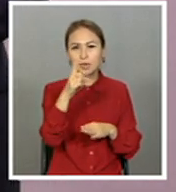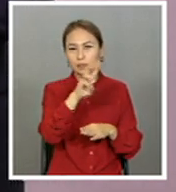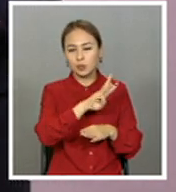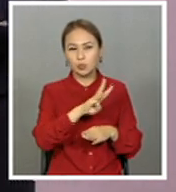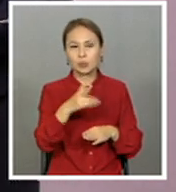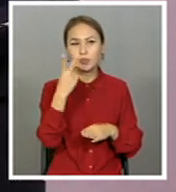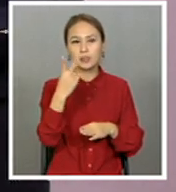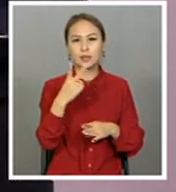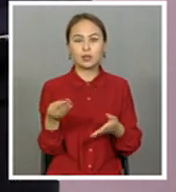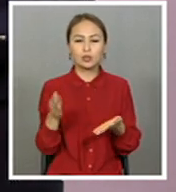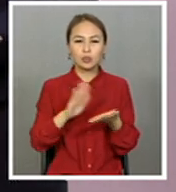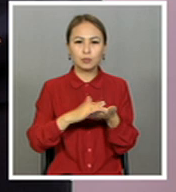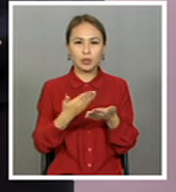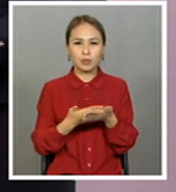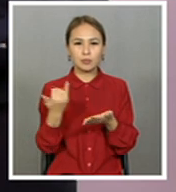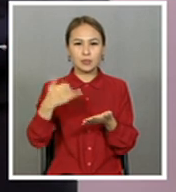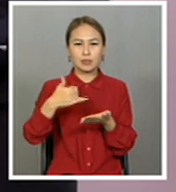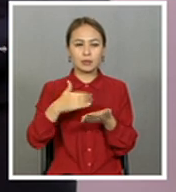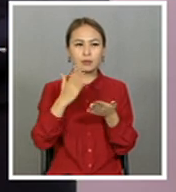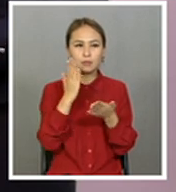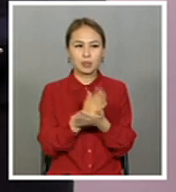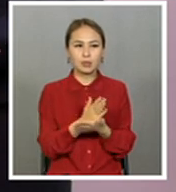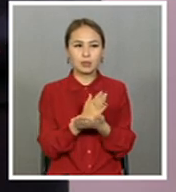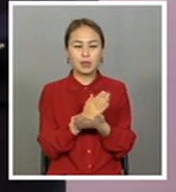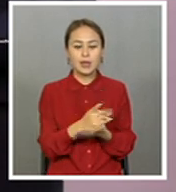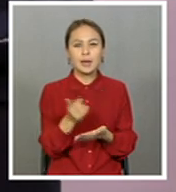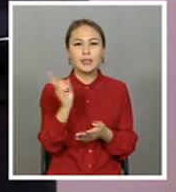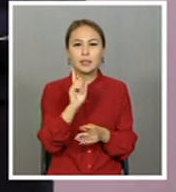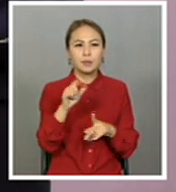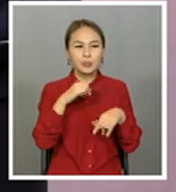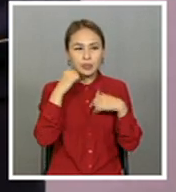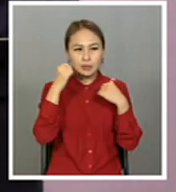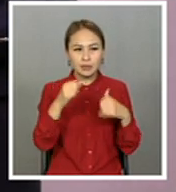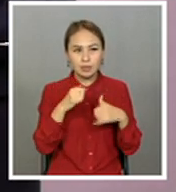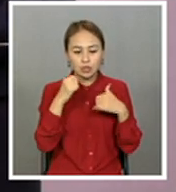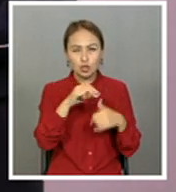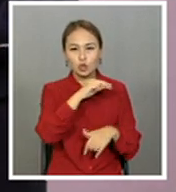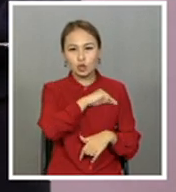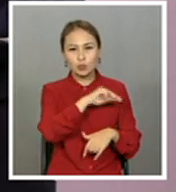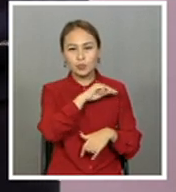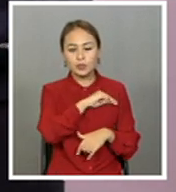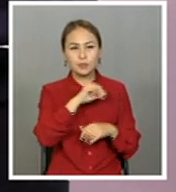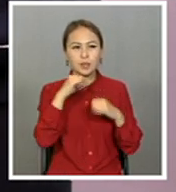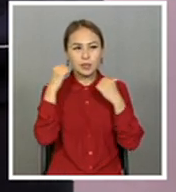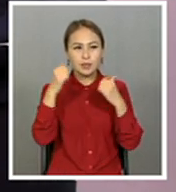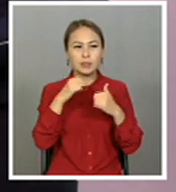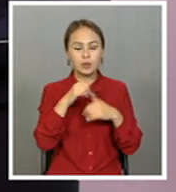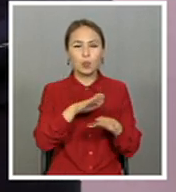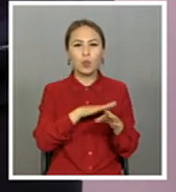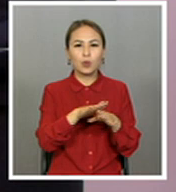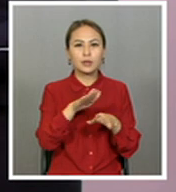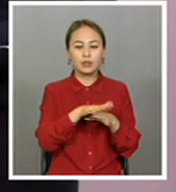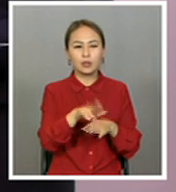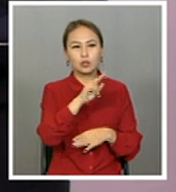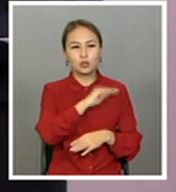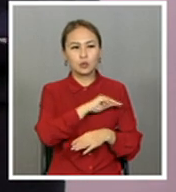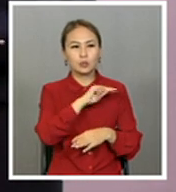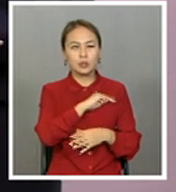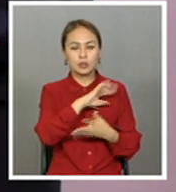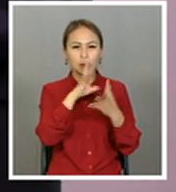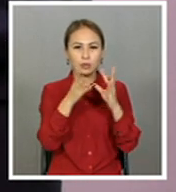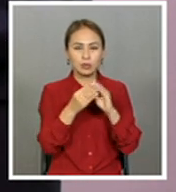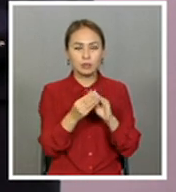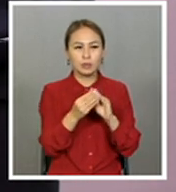2 құймақ пісіретіні белгілі. Не белгісіз? Жұмыс белгісіз. Орындалған жұмыс көлемі